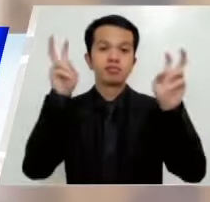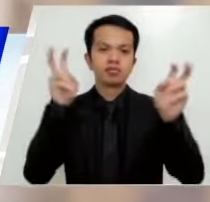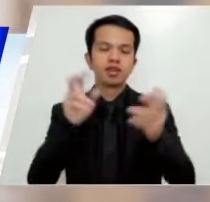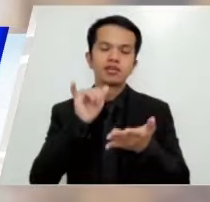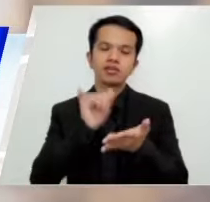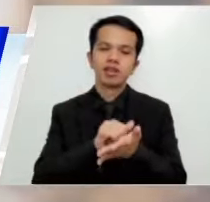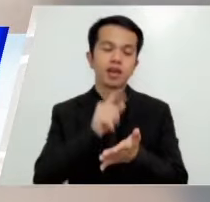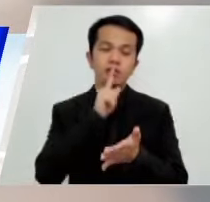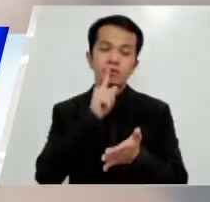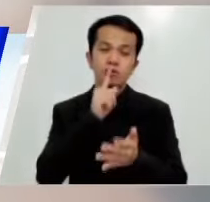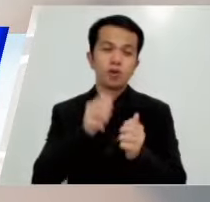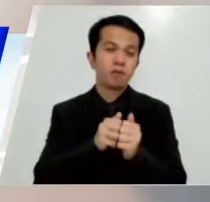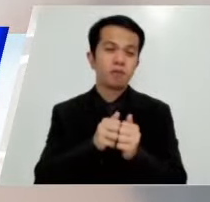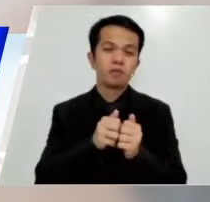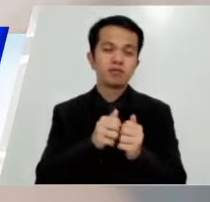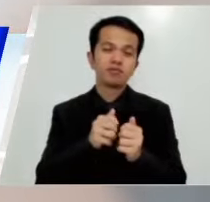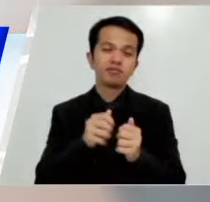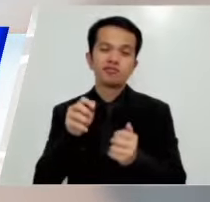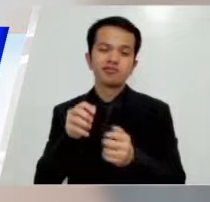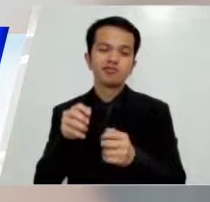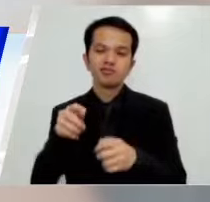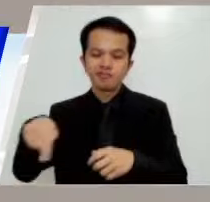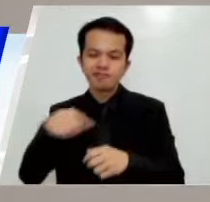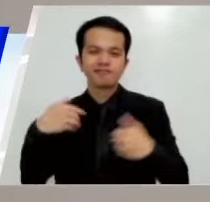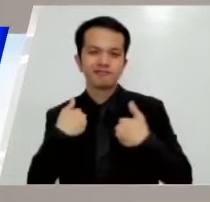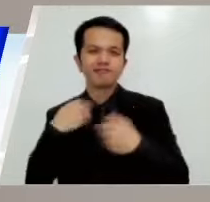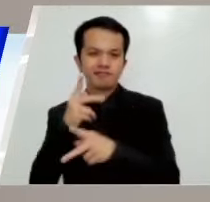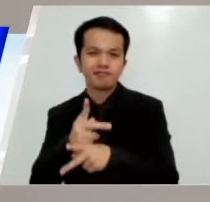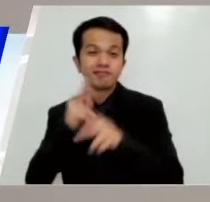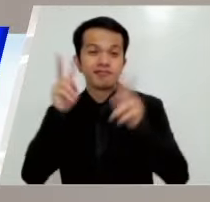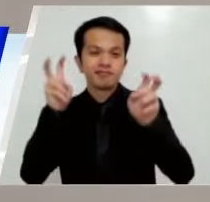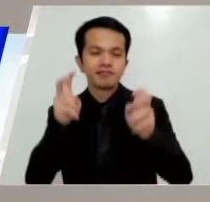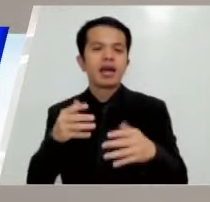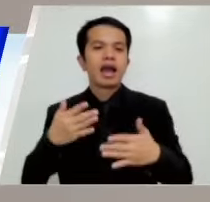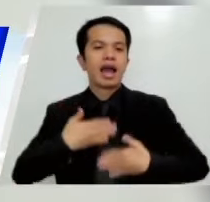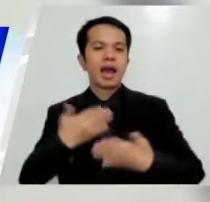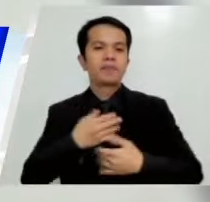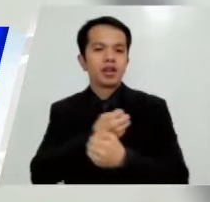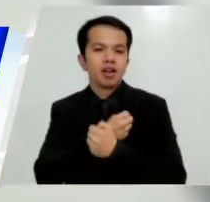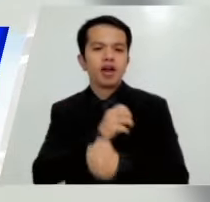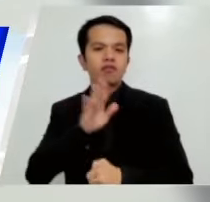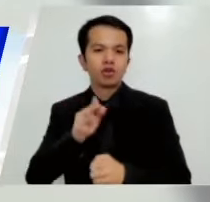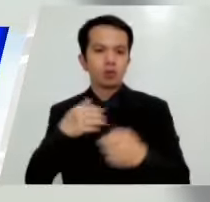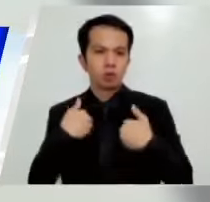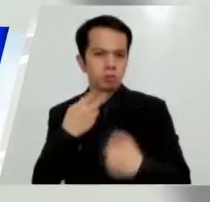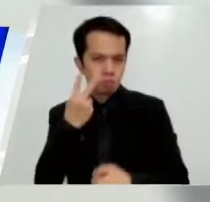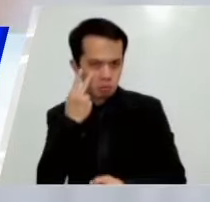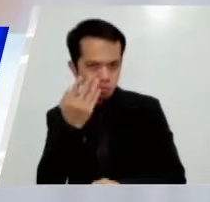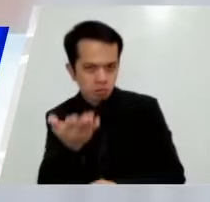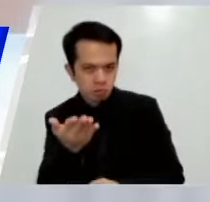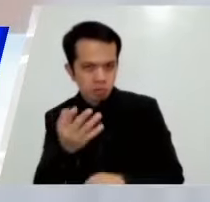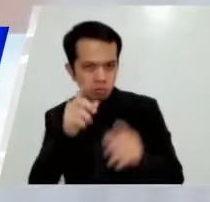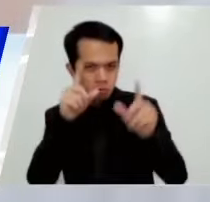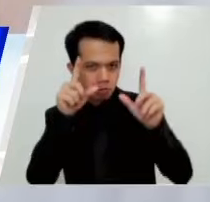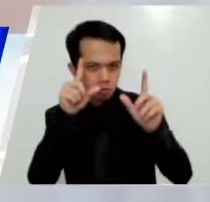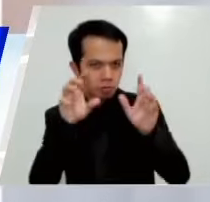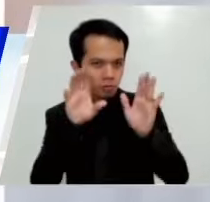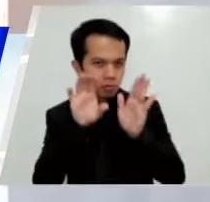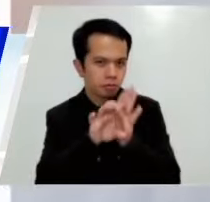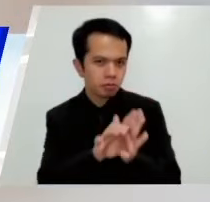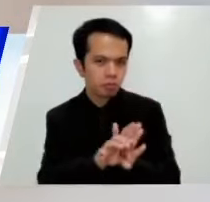nating pets. Happy Love Your Pet Day! Patingin nga ng inyong best friends. Mula